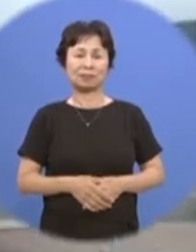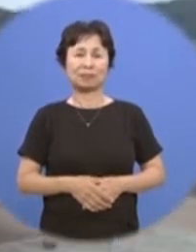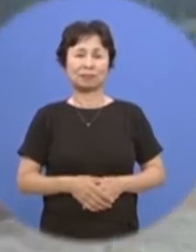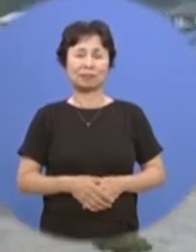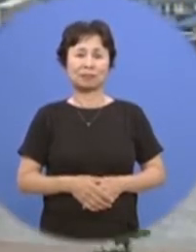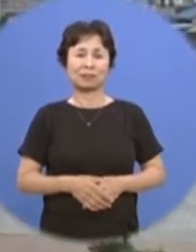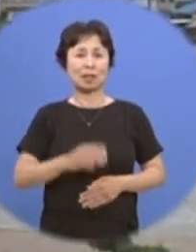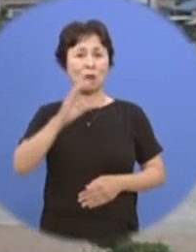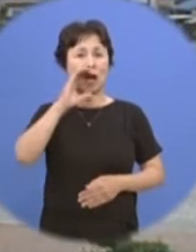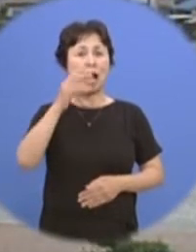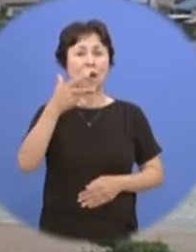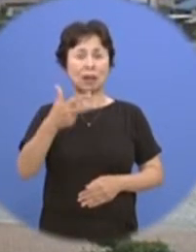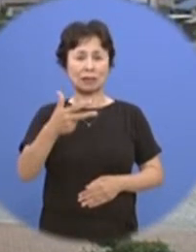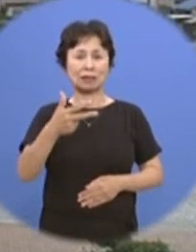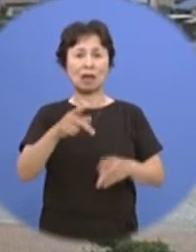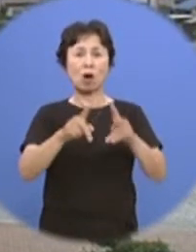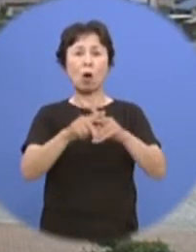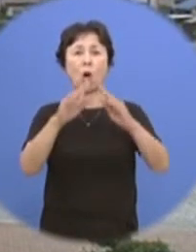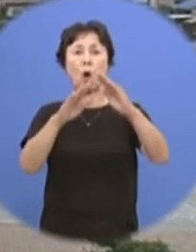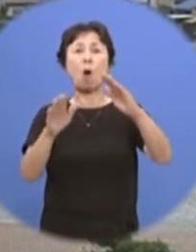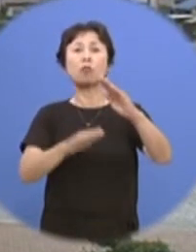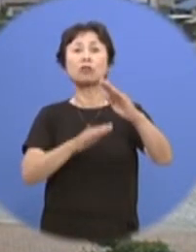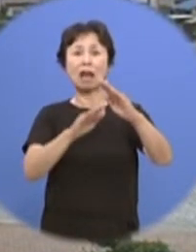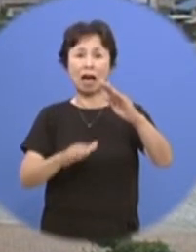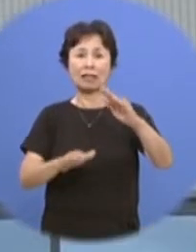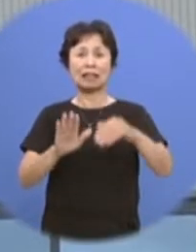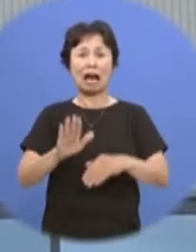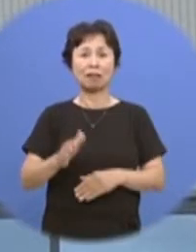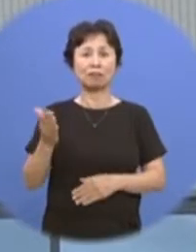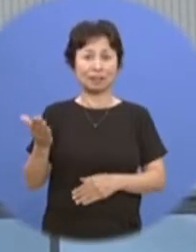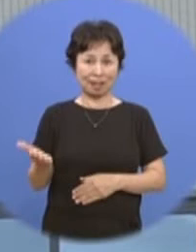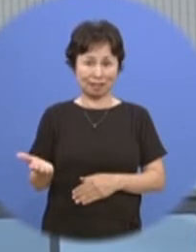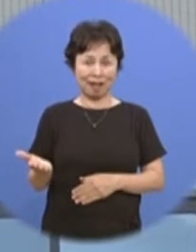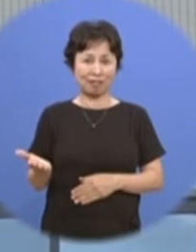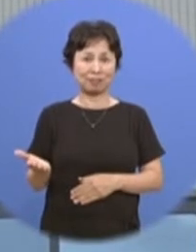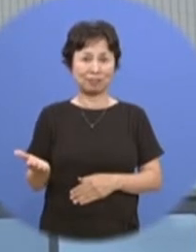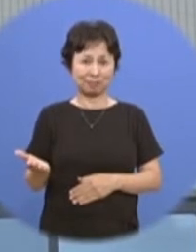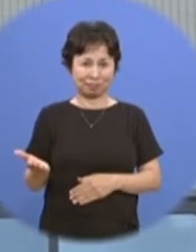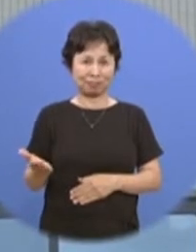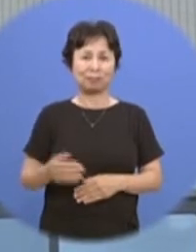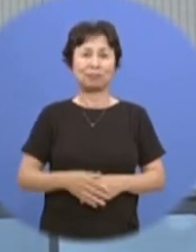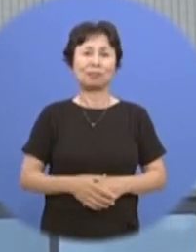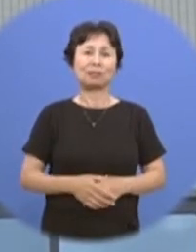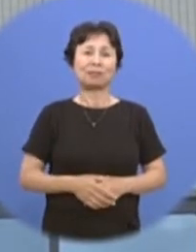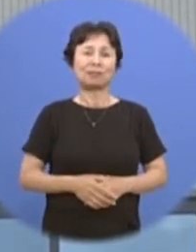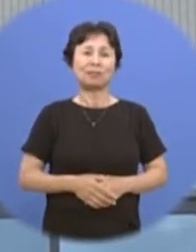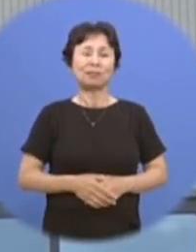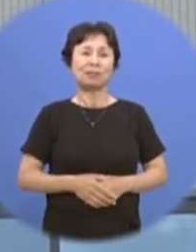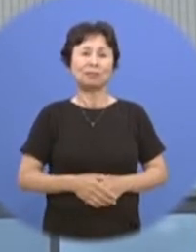和歌山市小倉の和歌山県工業技術センターです。